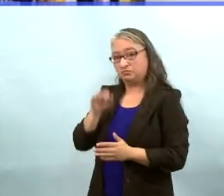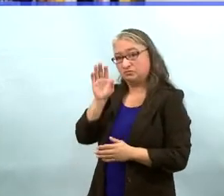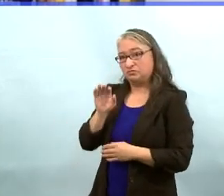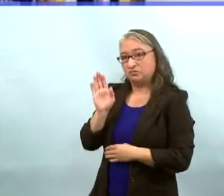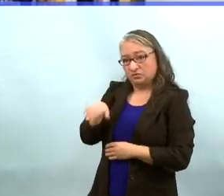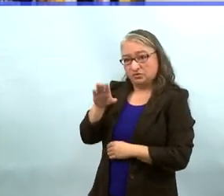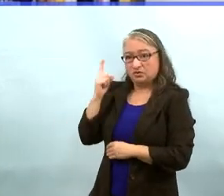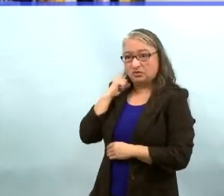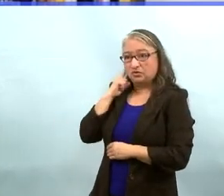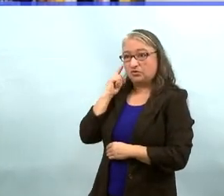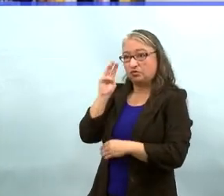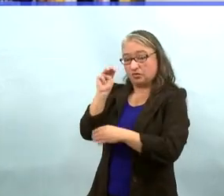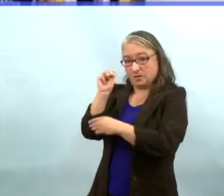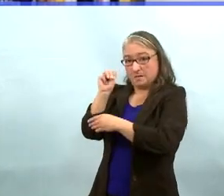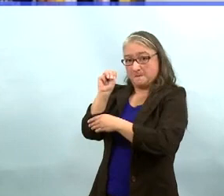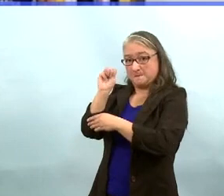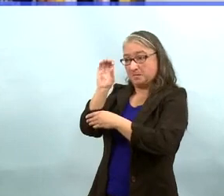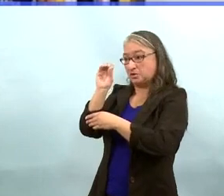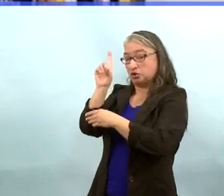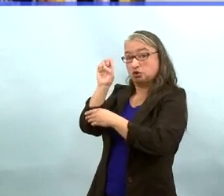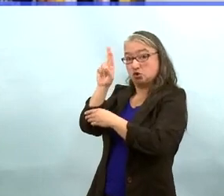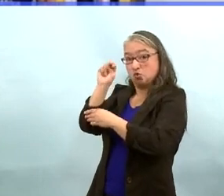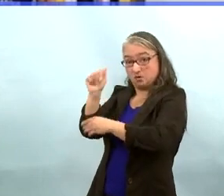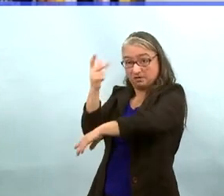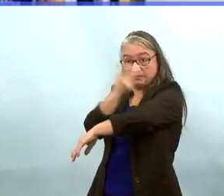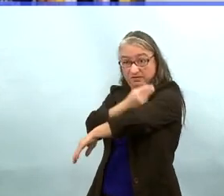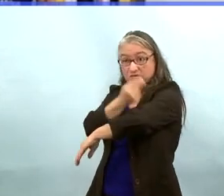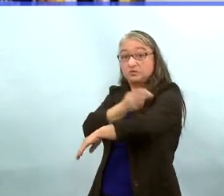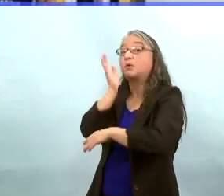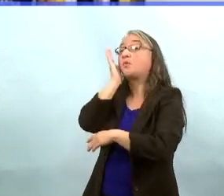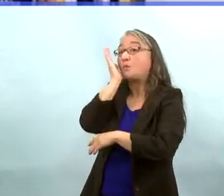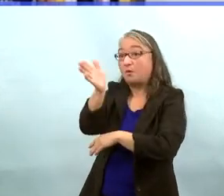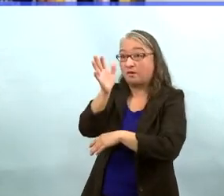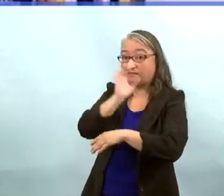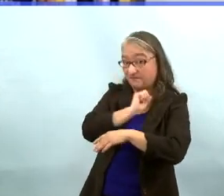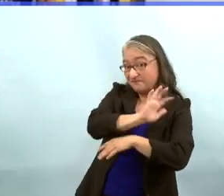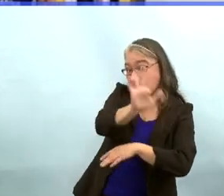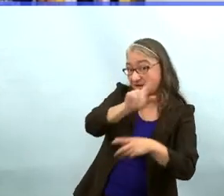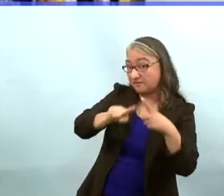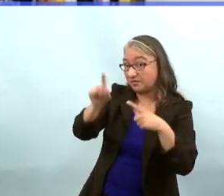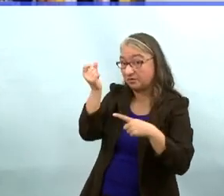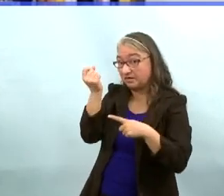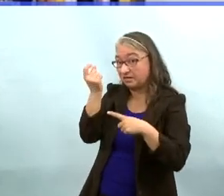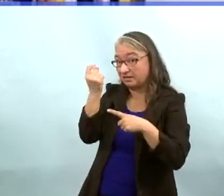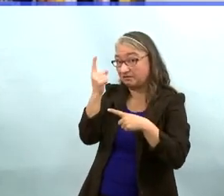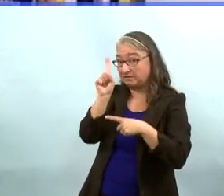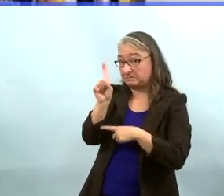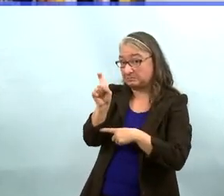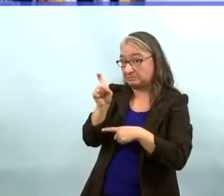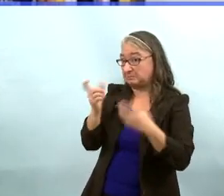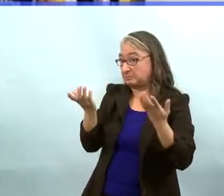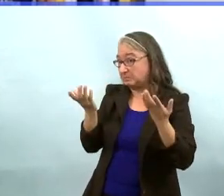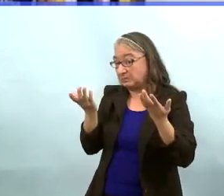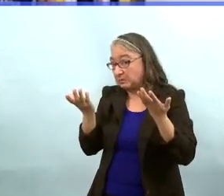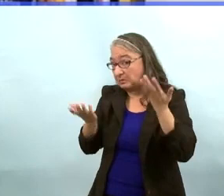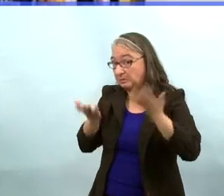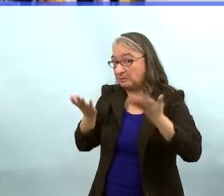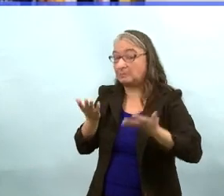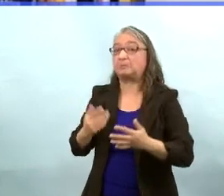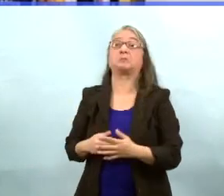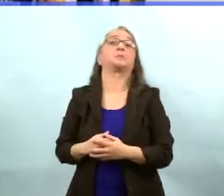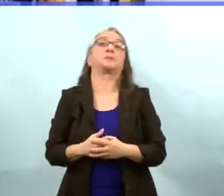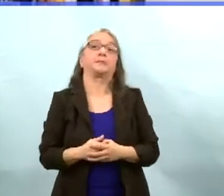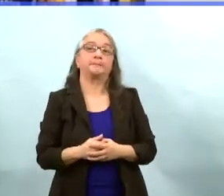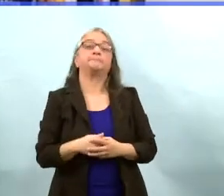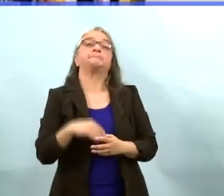entendu dire qu'ils travaillaient sur un vaccin pédiatrique. Oui, effectivement, ils travaillent là-dessus. Je ne crois pas qu'ils ont terminé